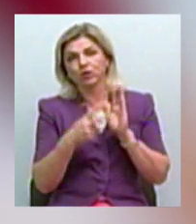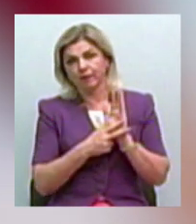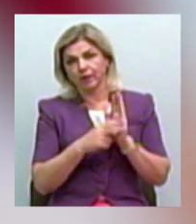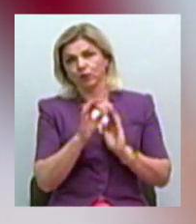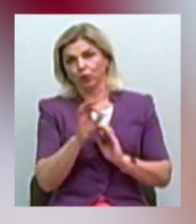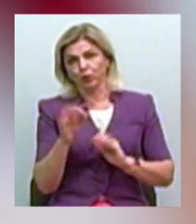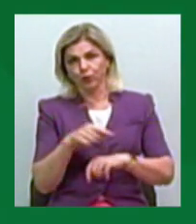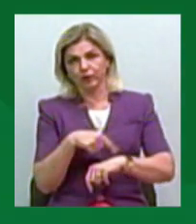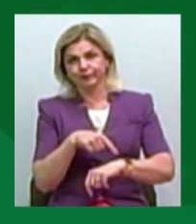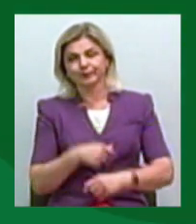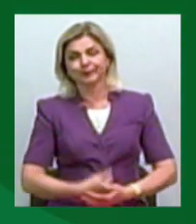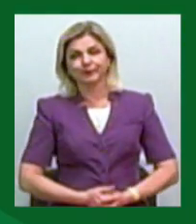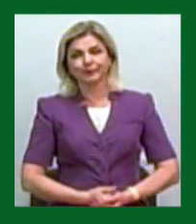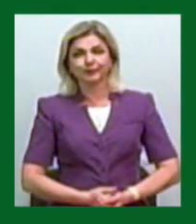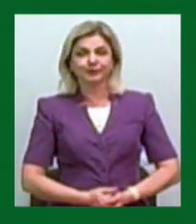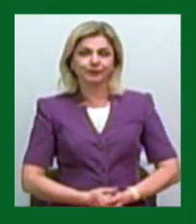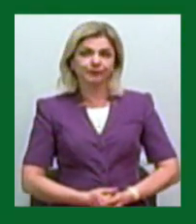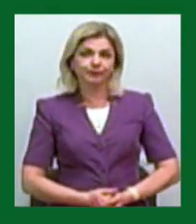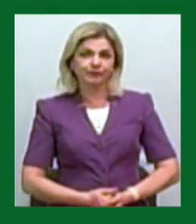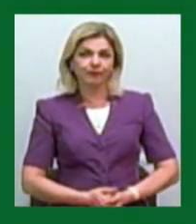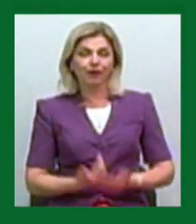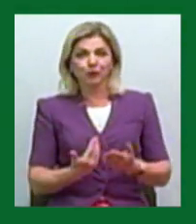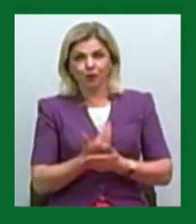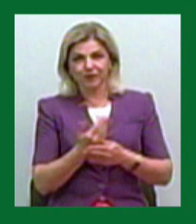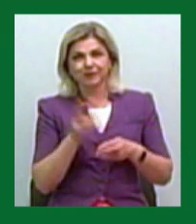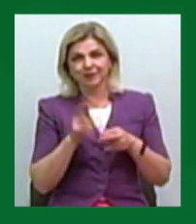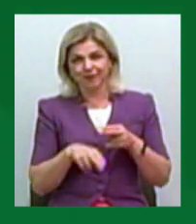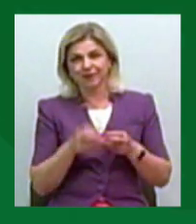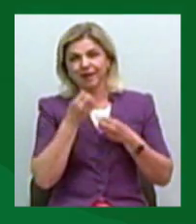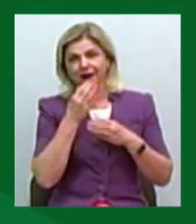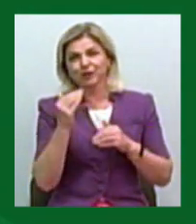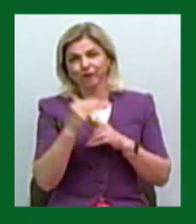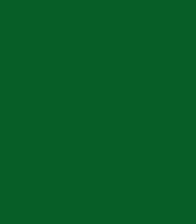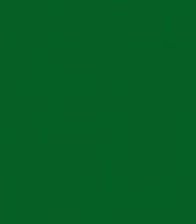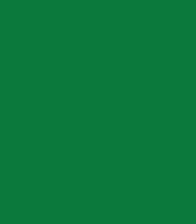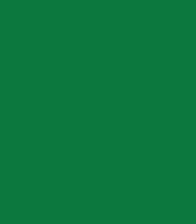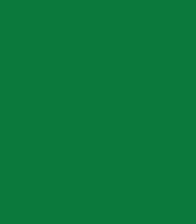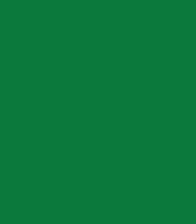«ЮА Миколаїв». На цьому наш випуск завершено. Гарного вам вечора.